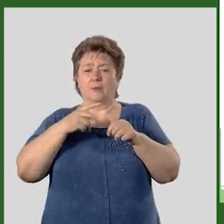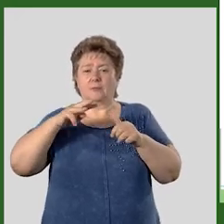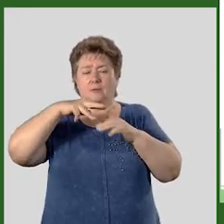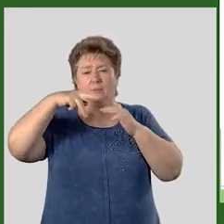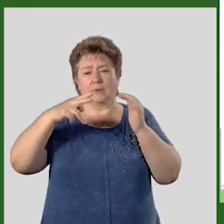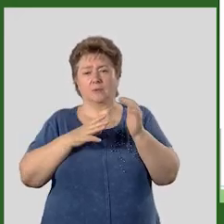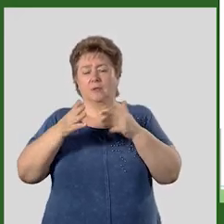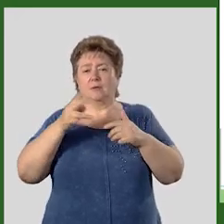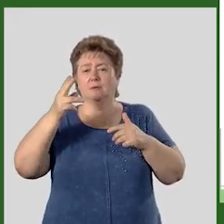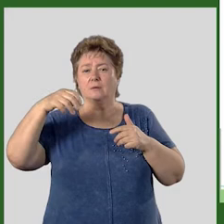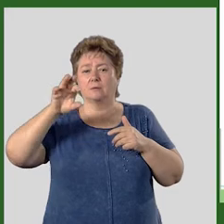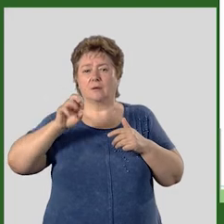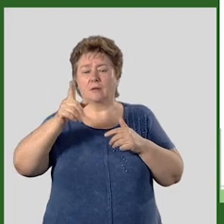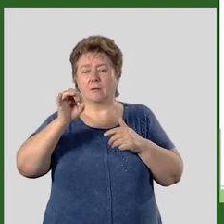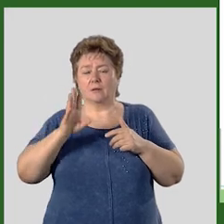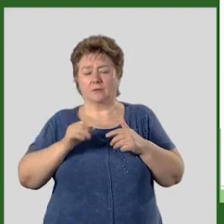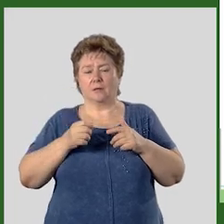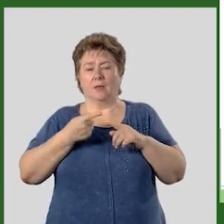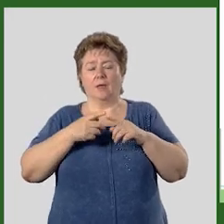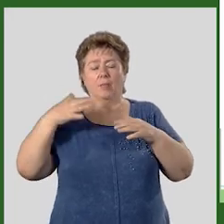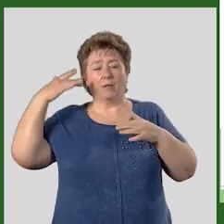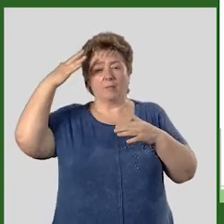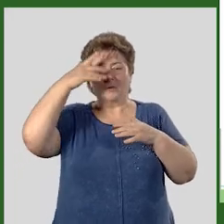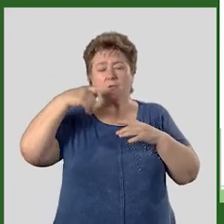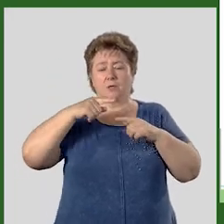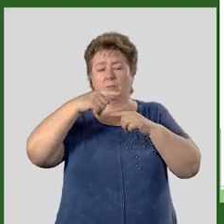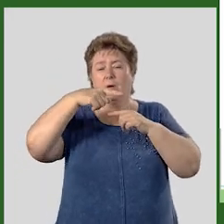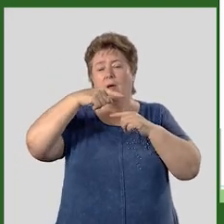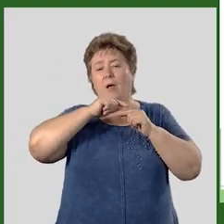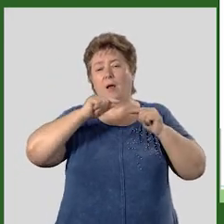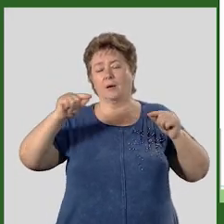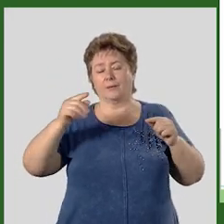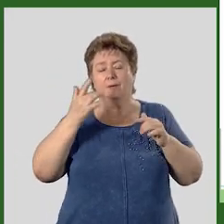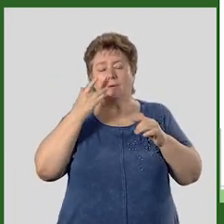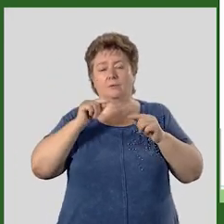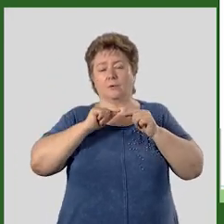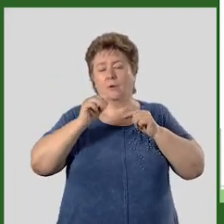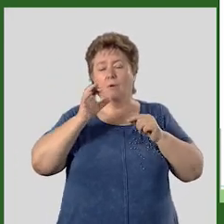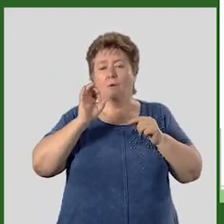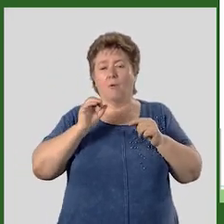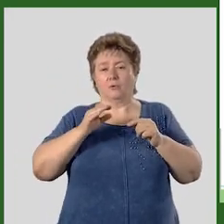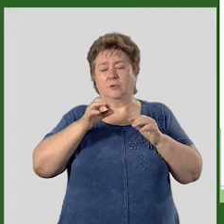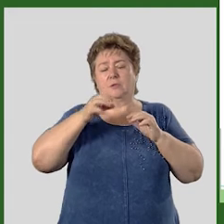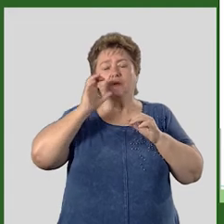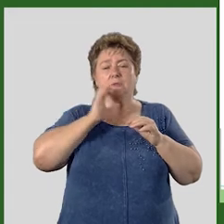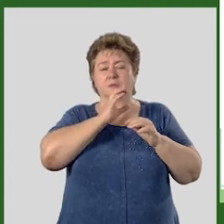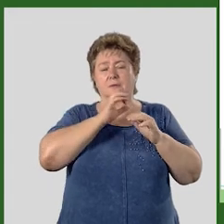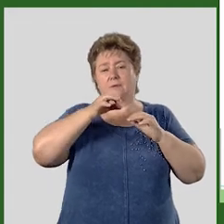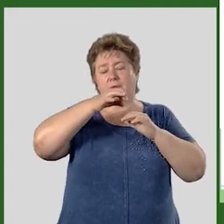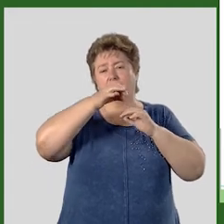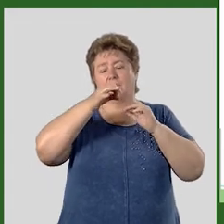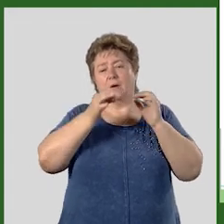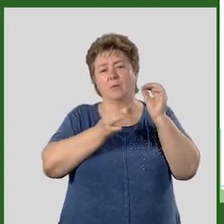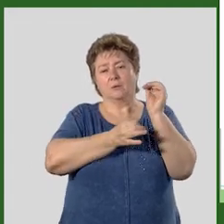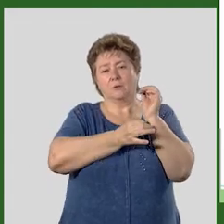или долготой. Это была воображаемая линия, проведенная от северного полюса к южному.